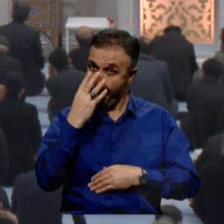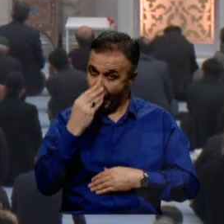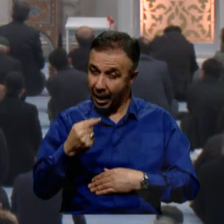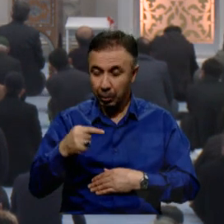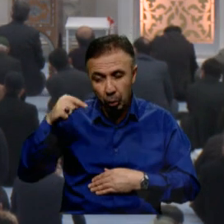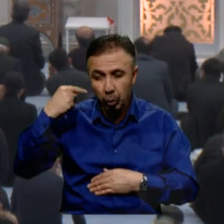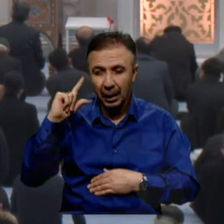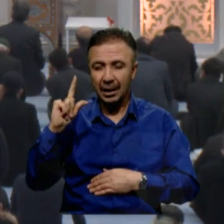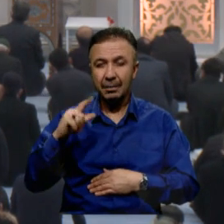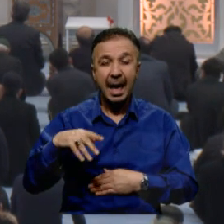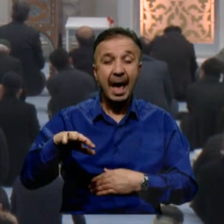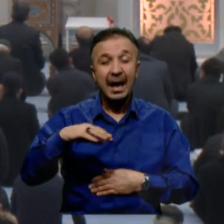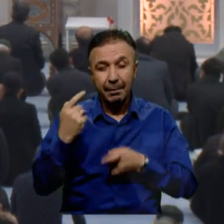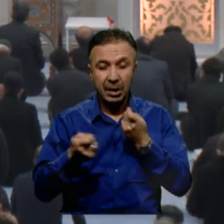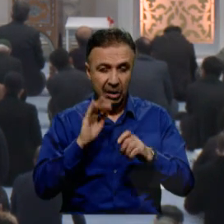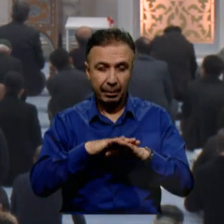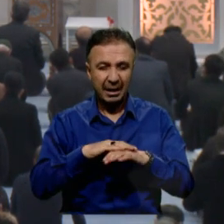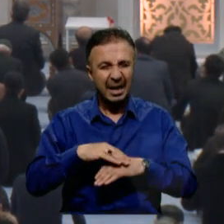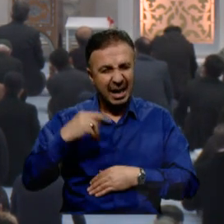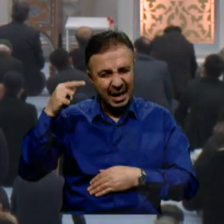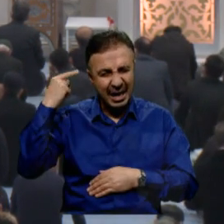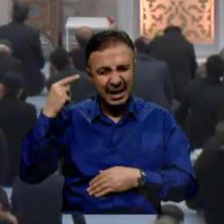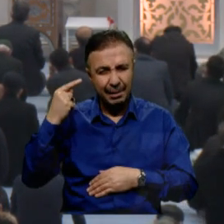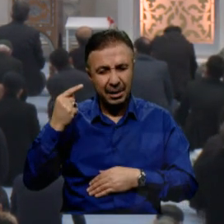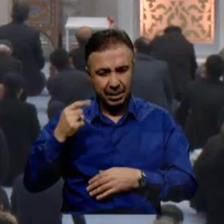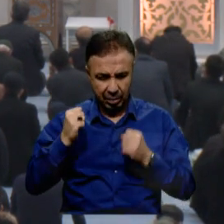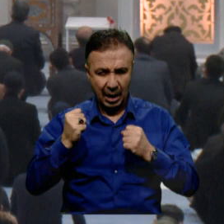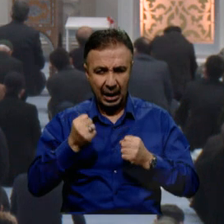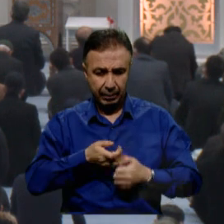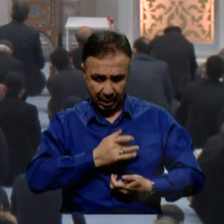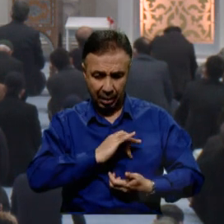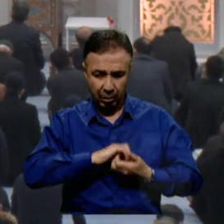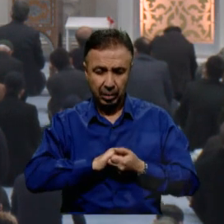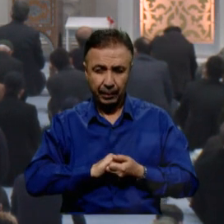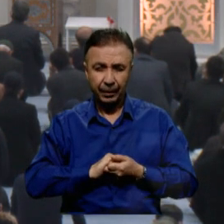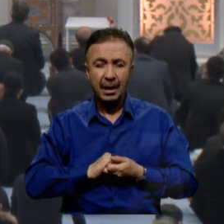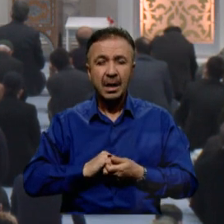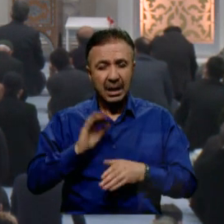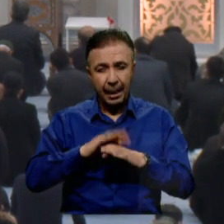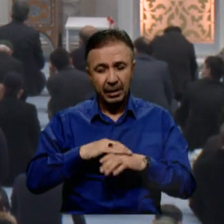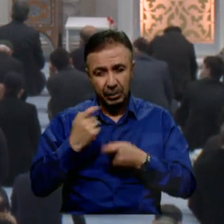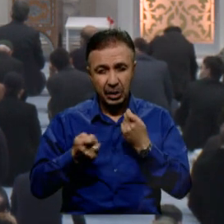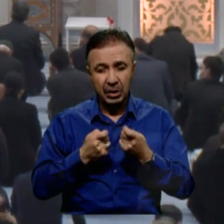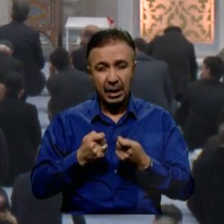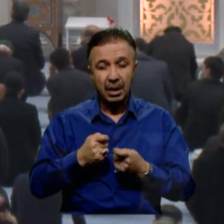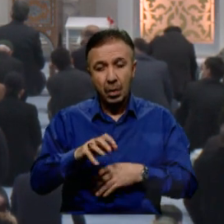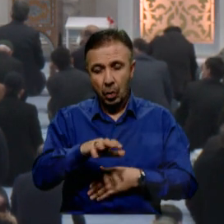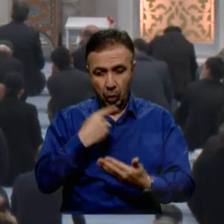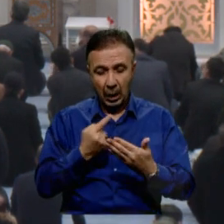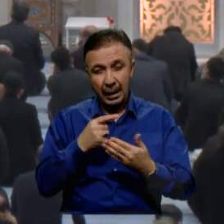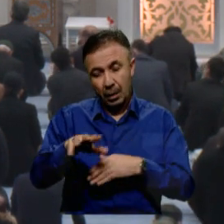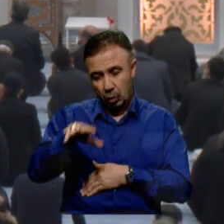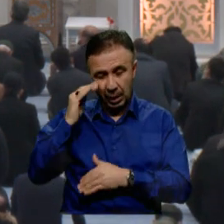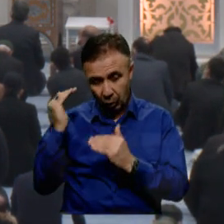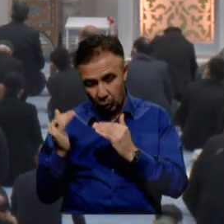şey yaparken niyetimiz sağlamsa, yapıp ettiklerimiz Kur'an-ı Kerim'e, sünnet-i seniyeye uygunsa ve